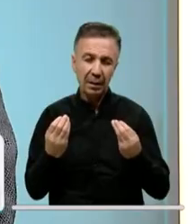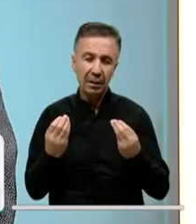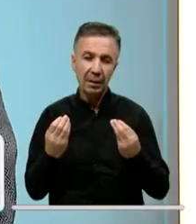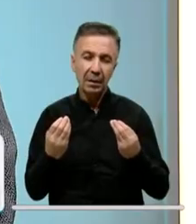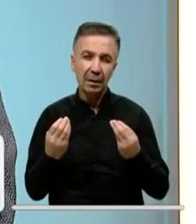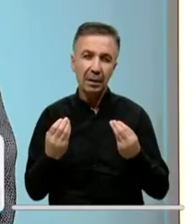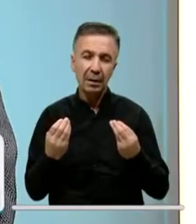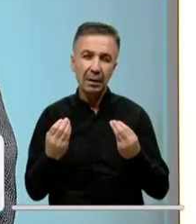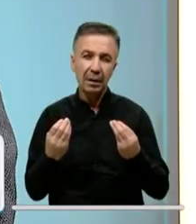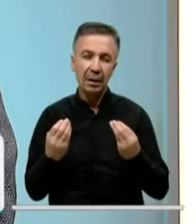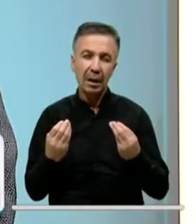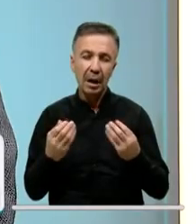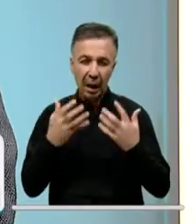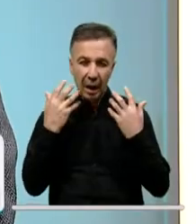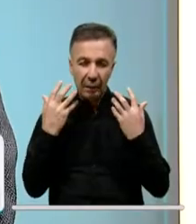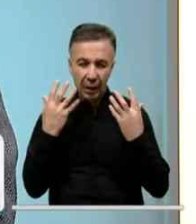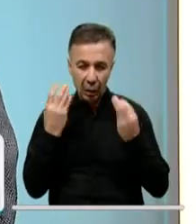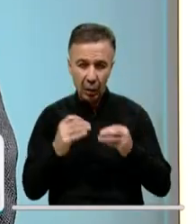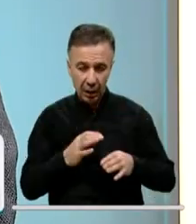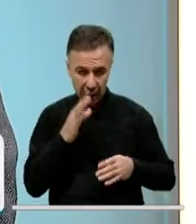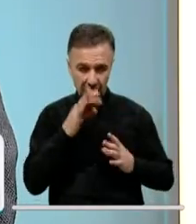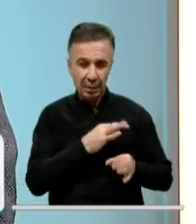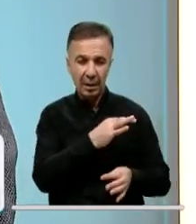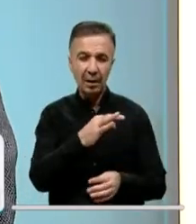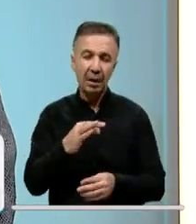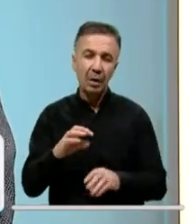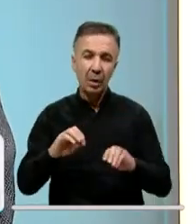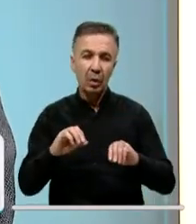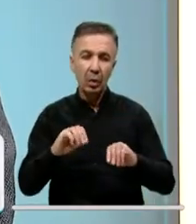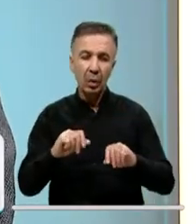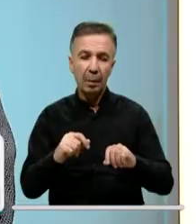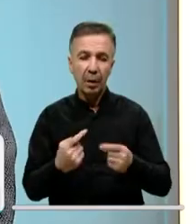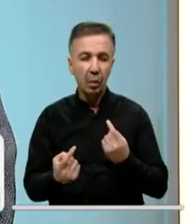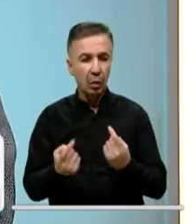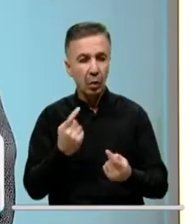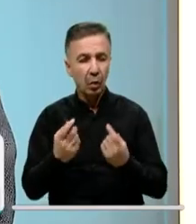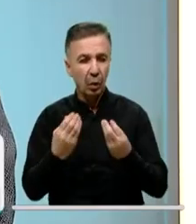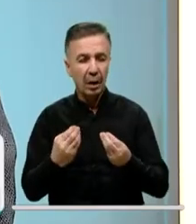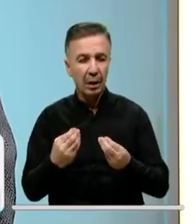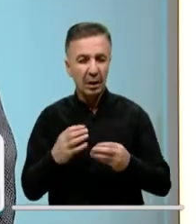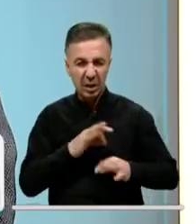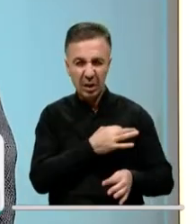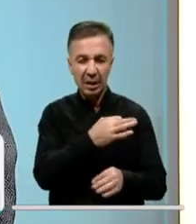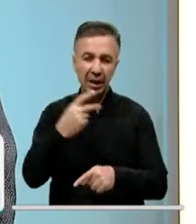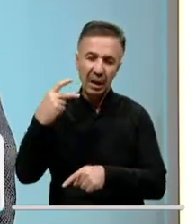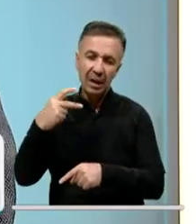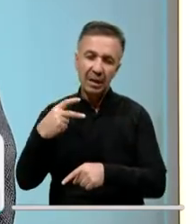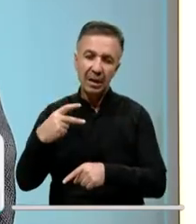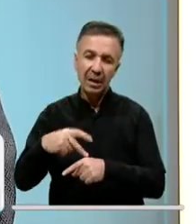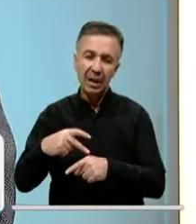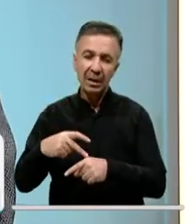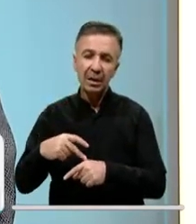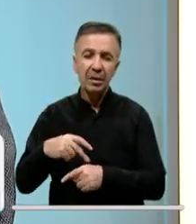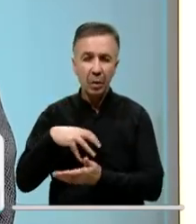olan kimselere de ve toprak ürünü olan kimselere de zekatınızı, öşrünüzü